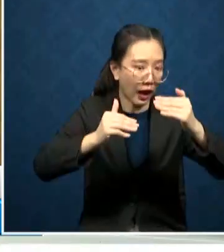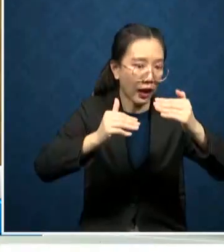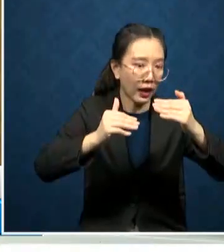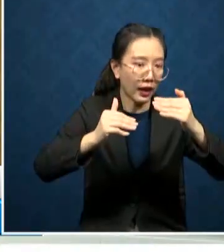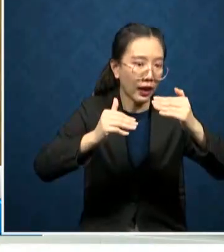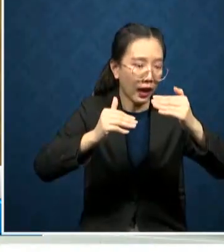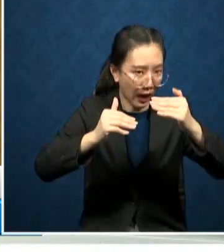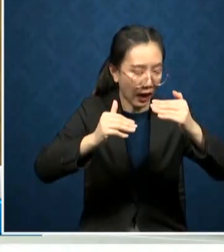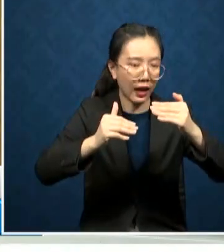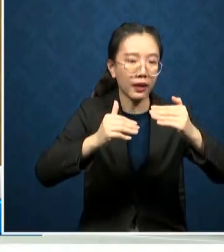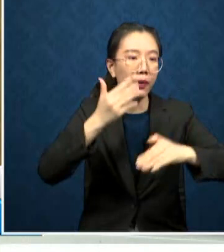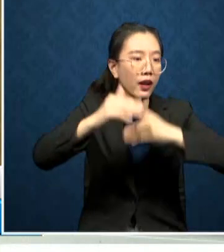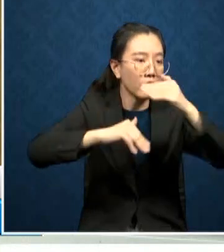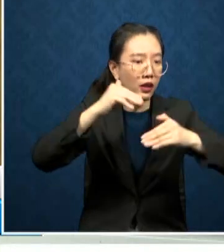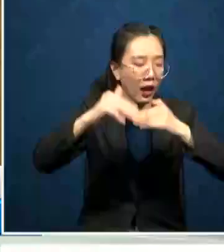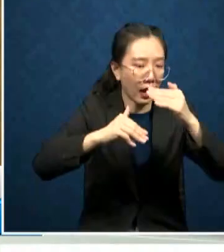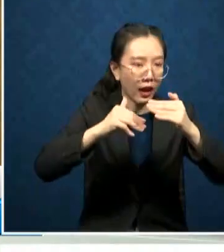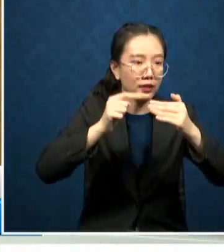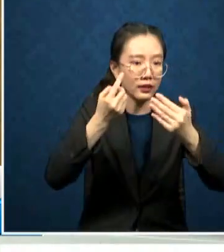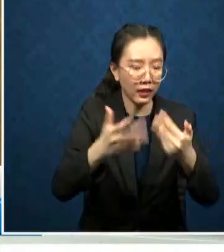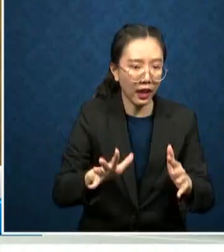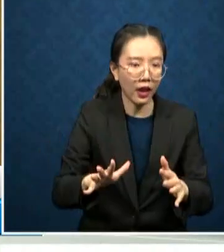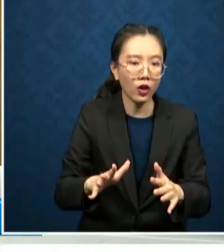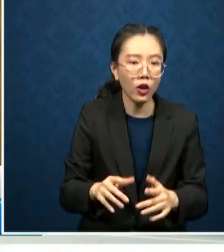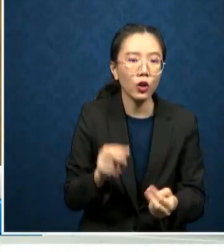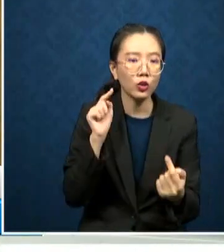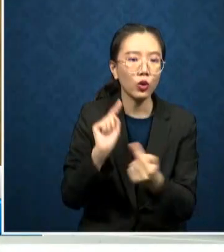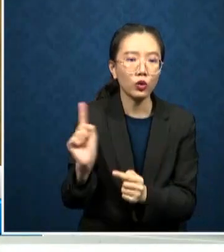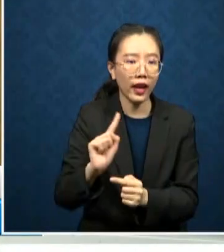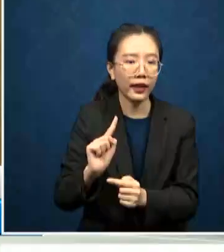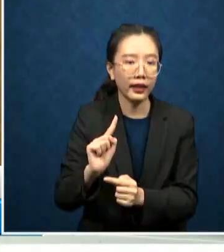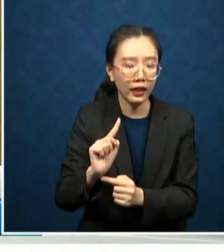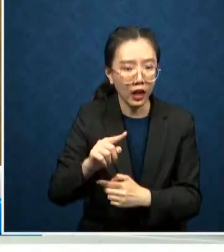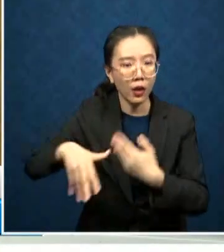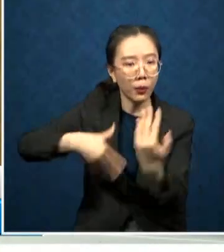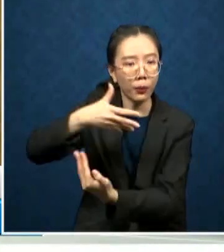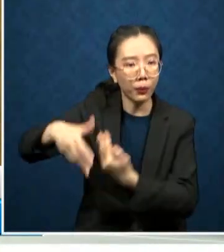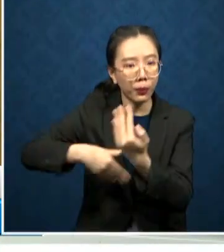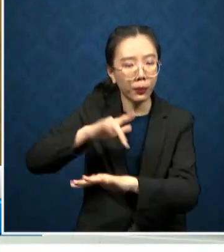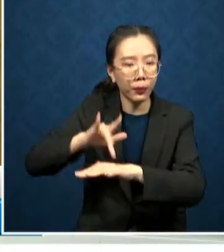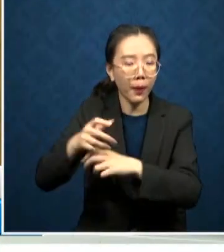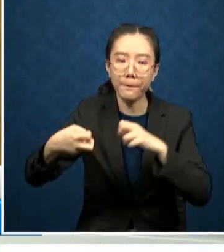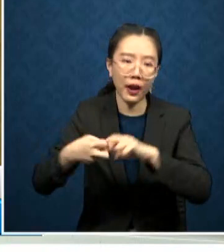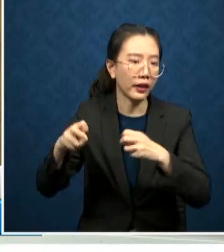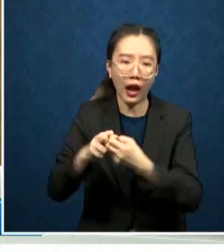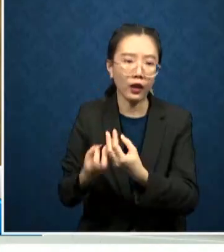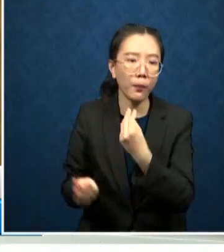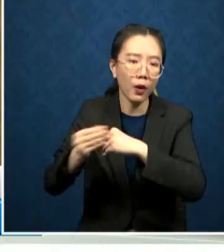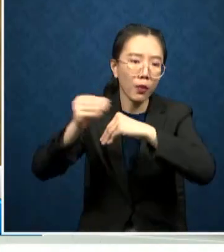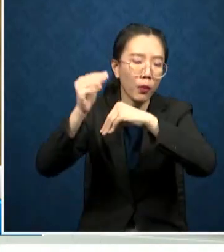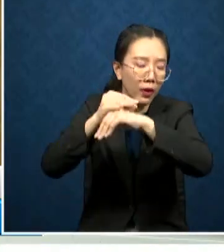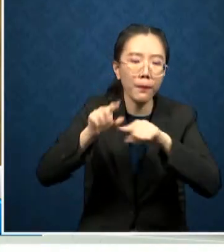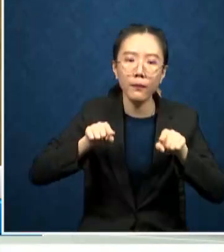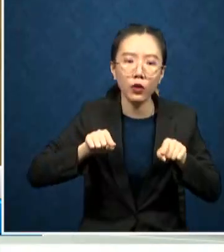ขึ้นเท่าไหร่ก็ตามความรุนแรงและความเลวร้ายด้านสิ่งแวดล้อมก็จะรุนแรงเพิ่มขึ้น